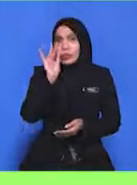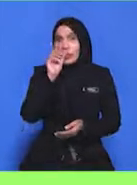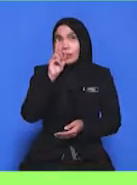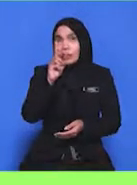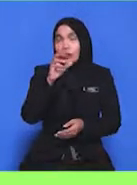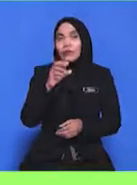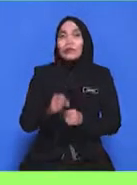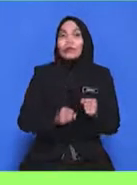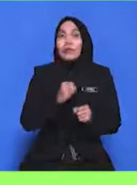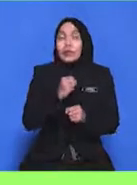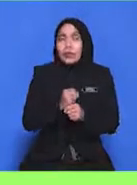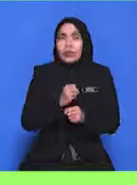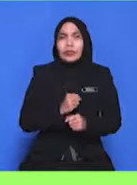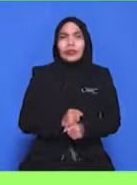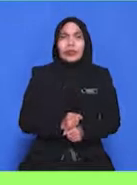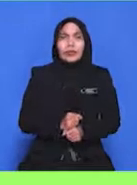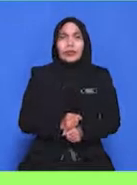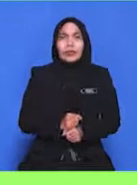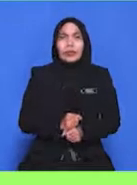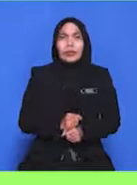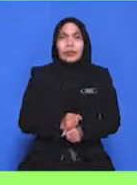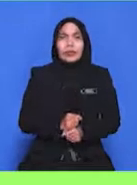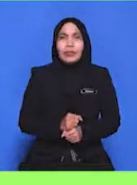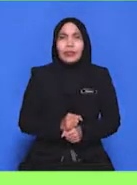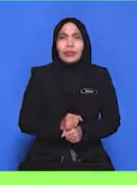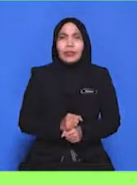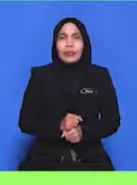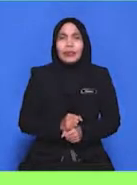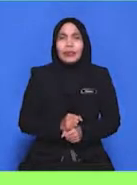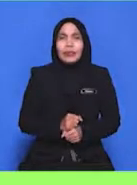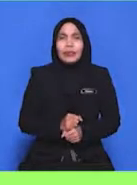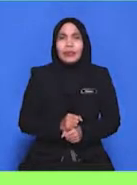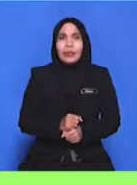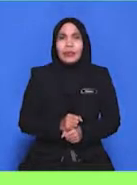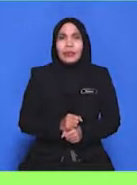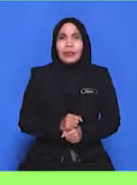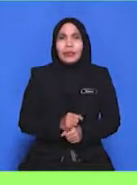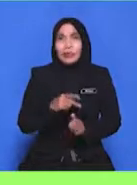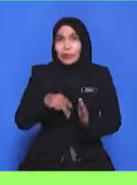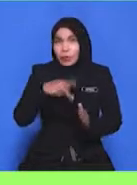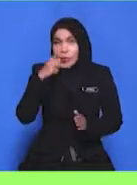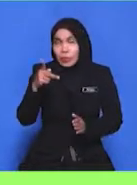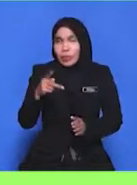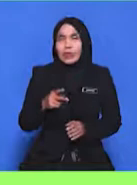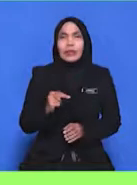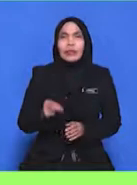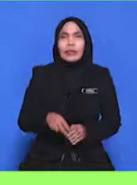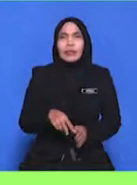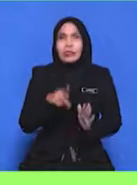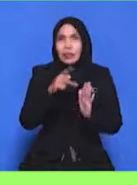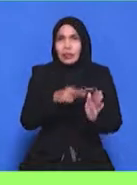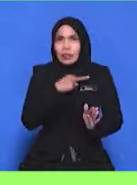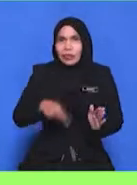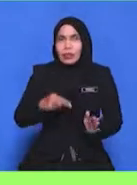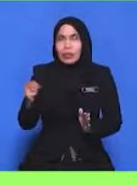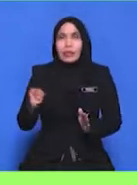iaitu lebih kurang 91 tahun. Dan pemerintahan Kerajaan Umayyah terdiri